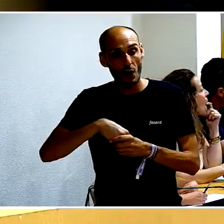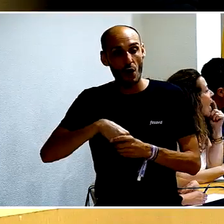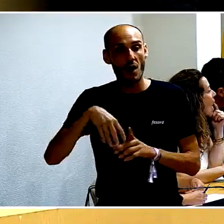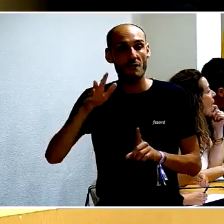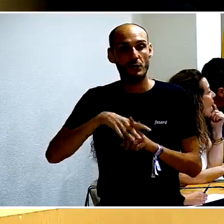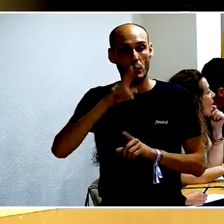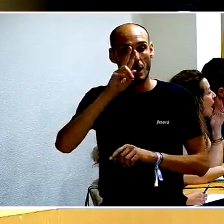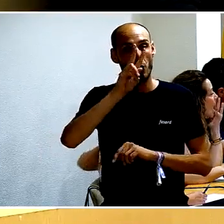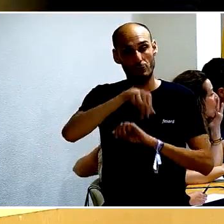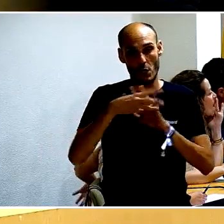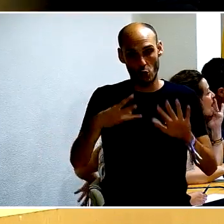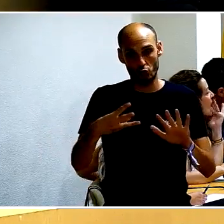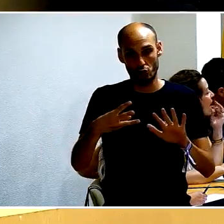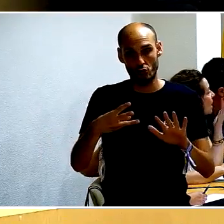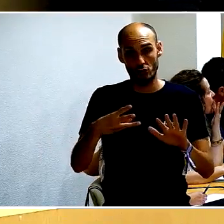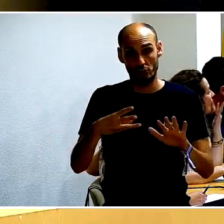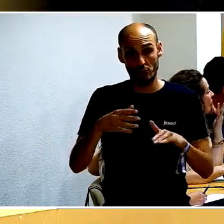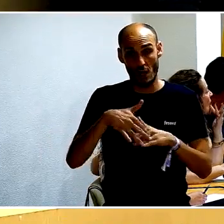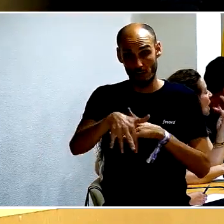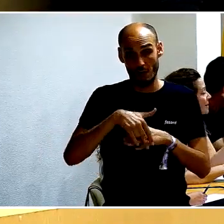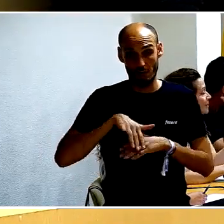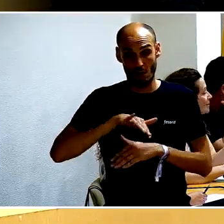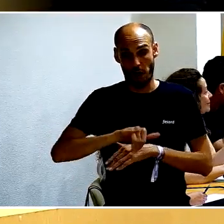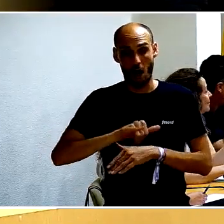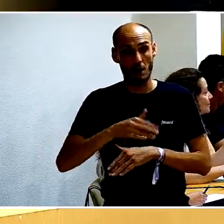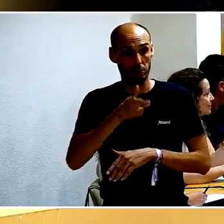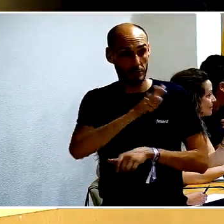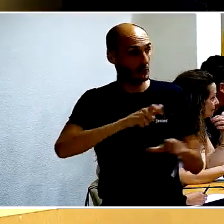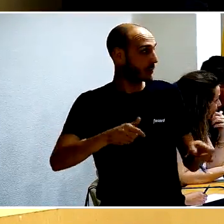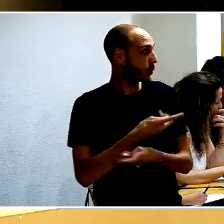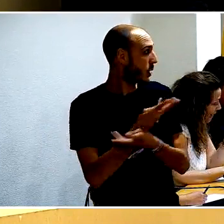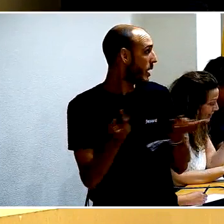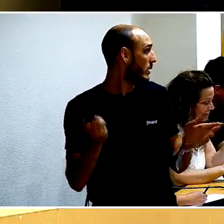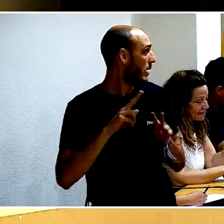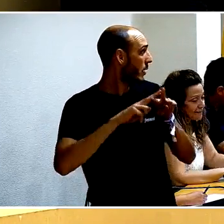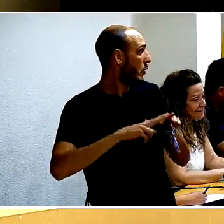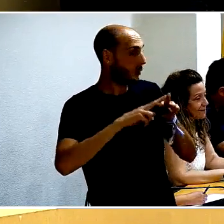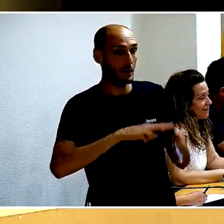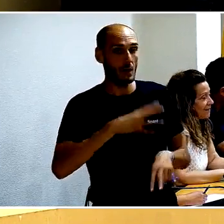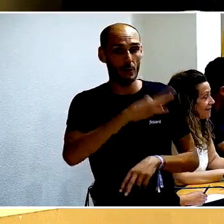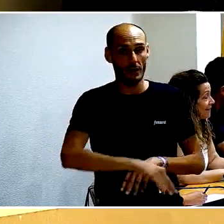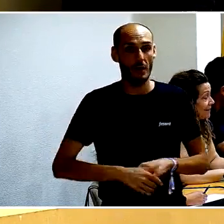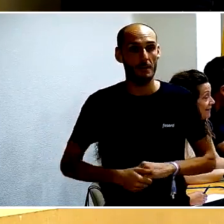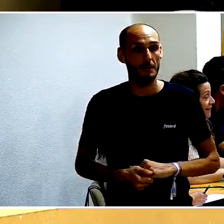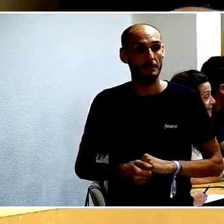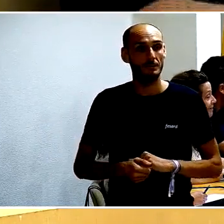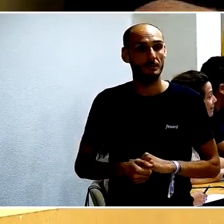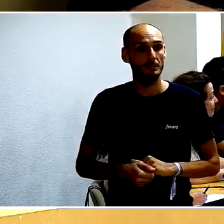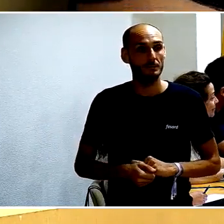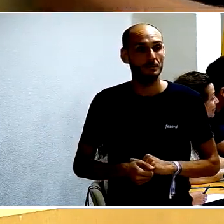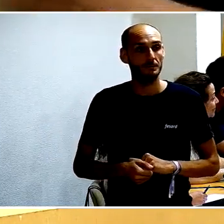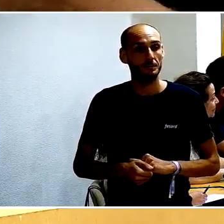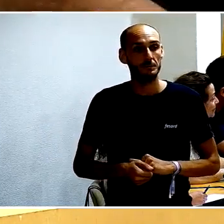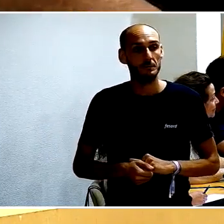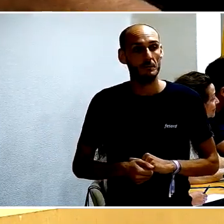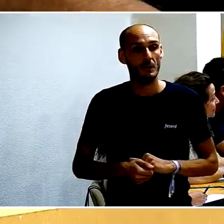2008. I això està en el expedient i qualsevol persona ho pot comprovar. Però bueno, no eren factures que venien d'abans, sinó que n'hi havia fins i